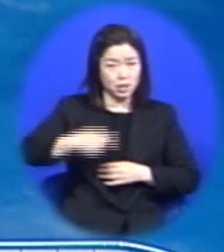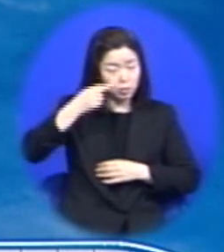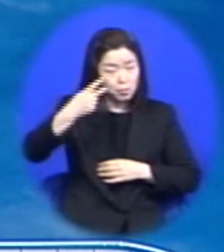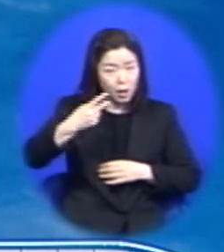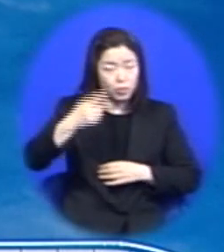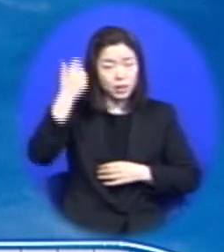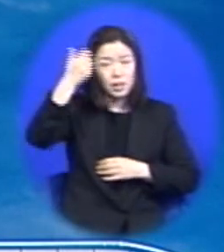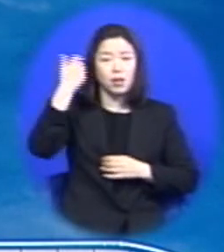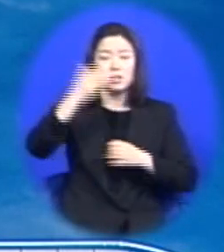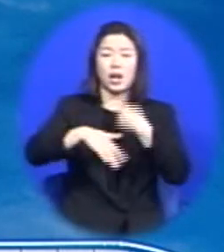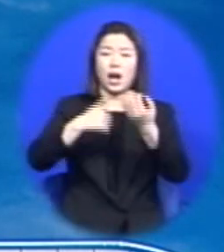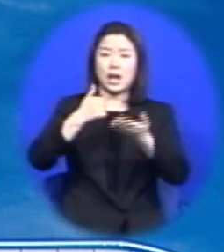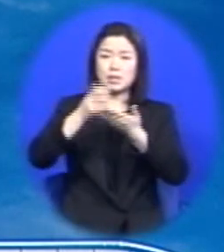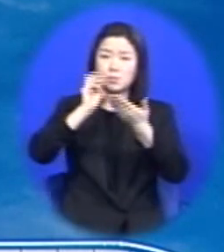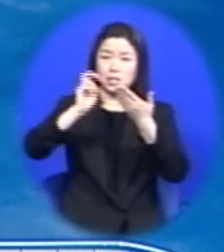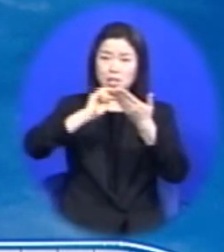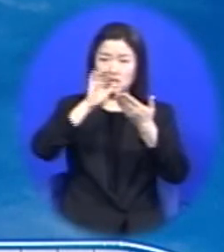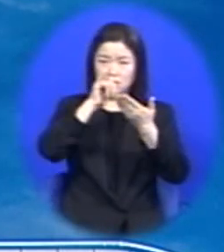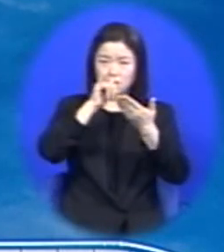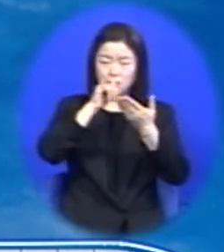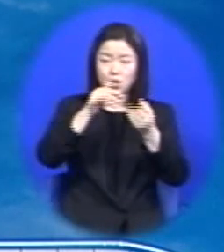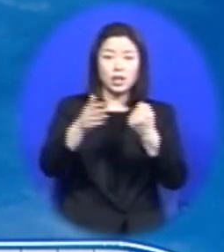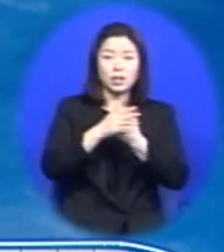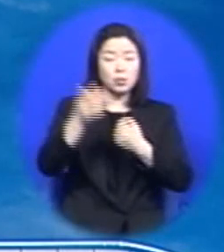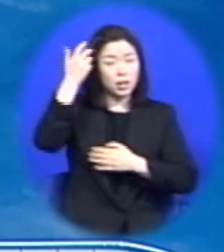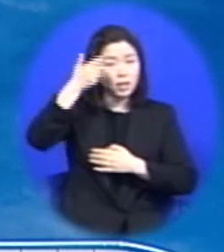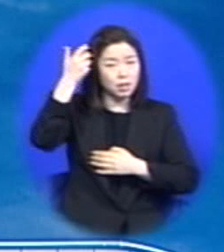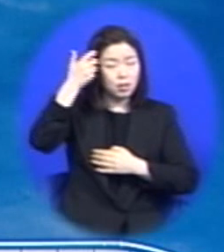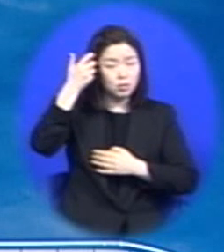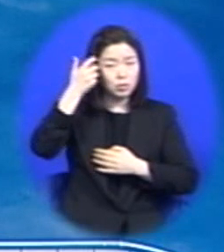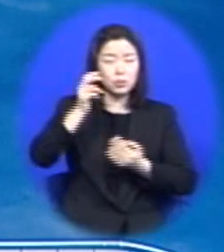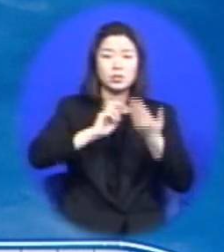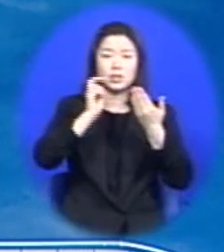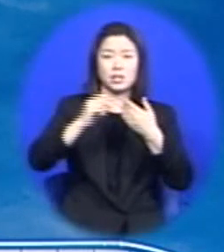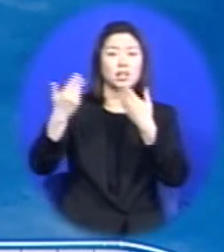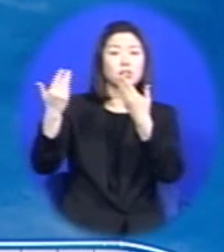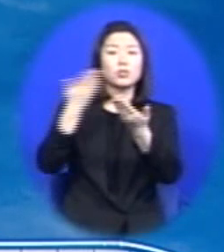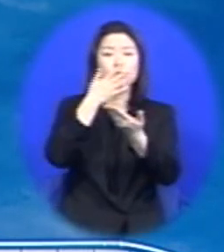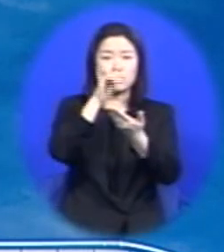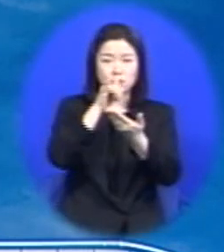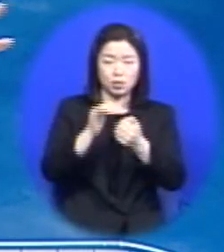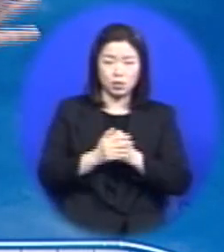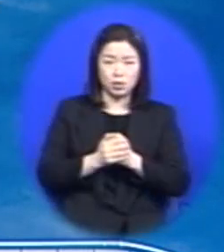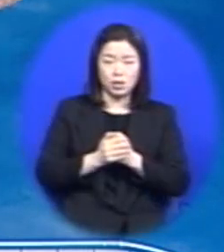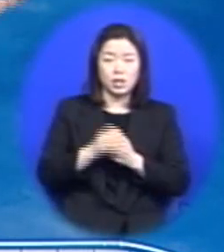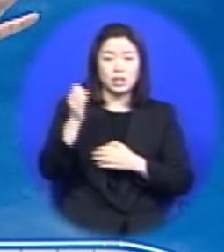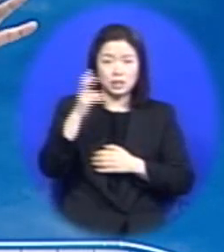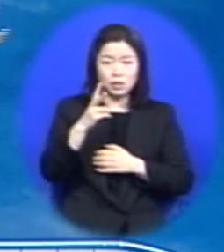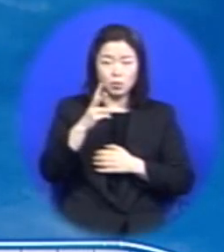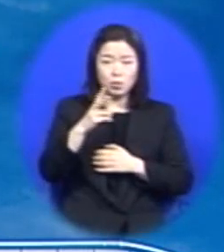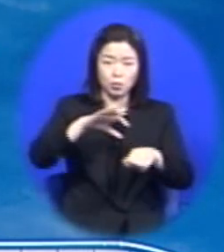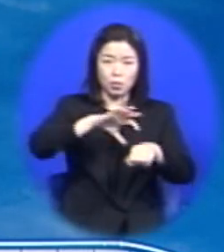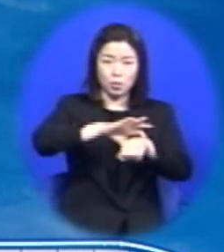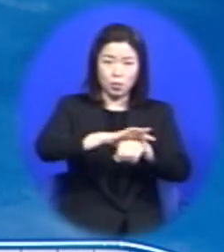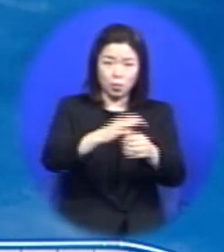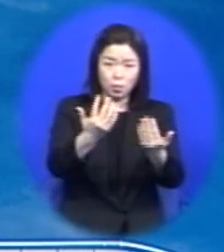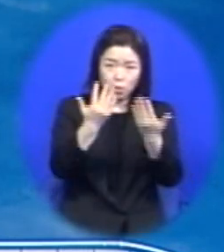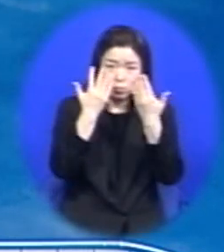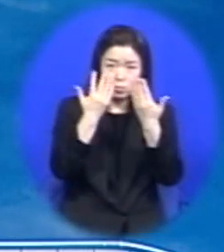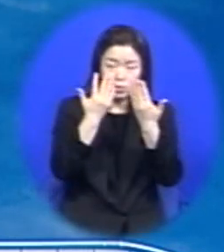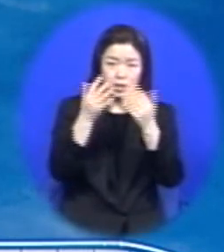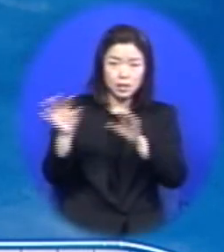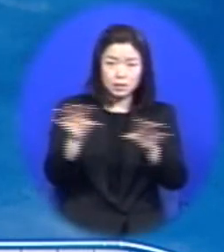찬양했어요. 그래서 그는 영으로 찬양한 거죠. 그리고 옥문이 흔들리는 기적이 일어나.